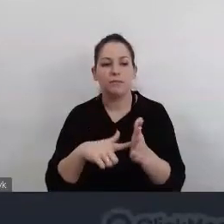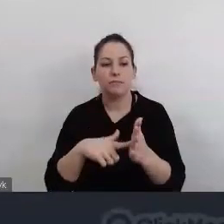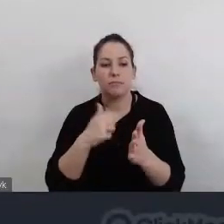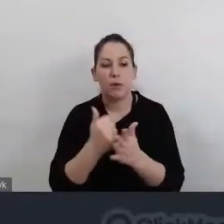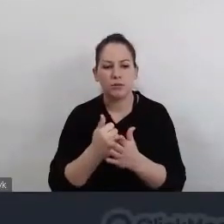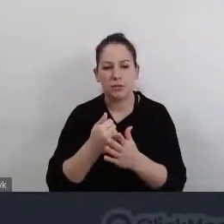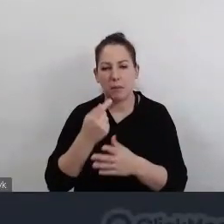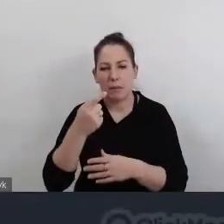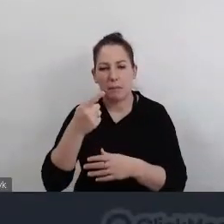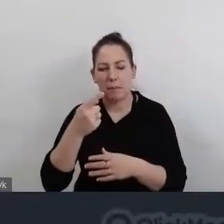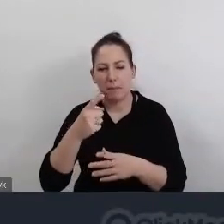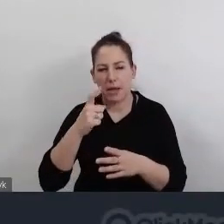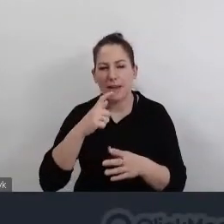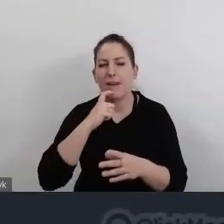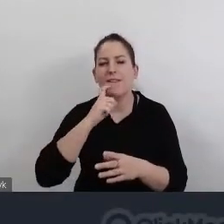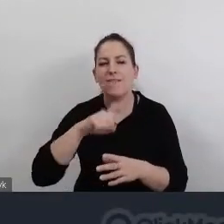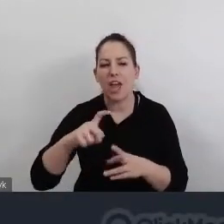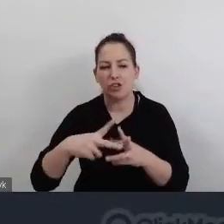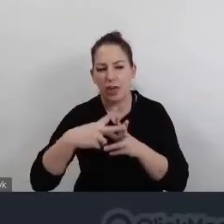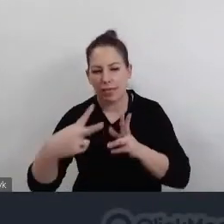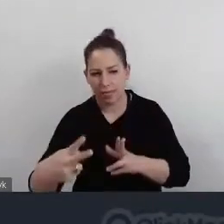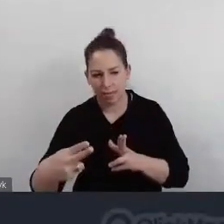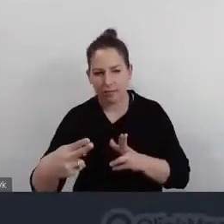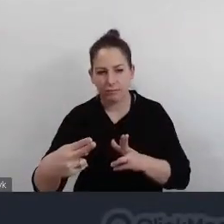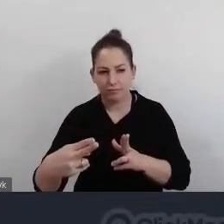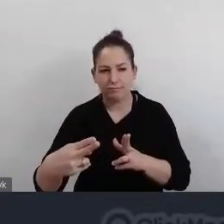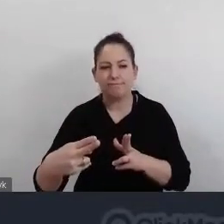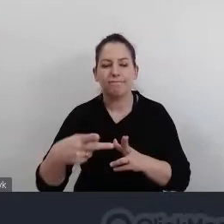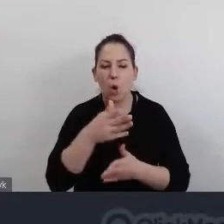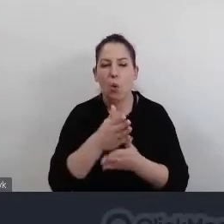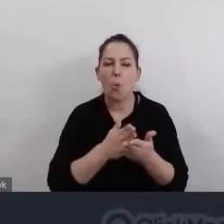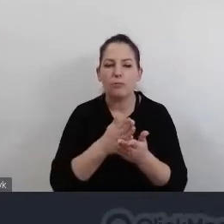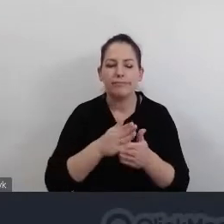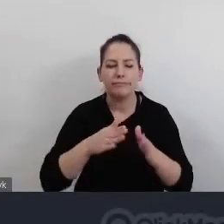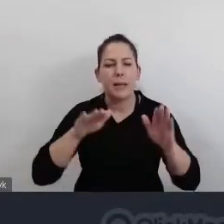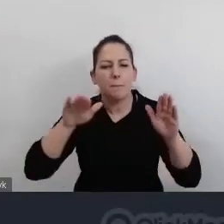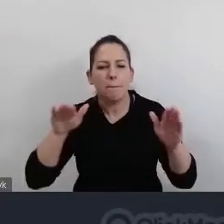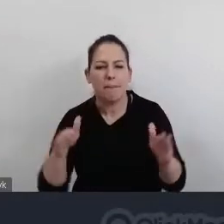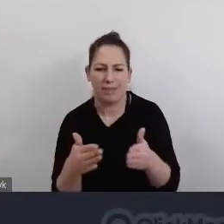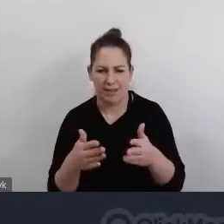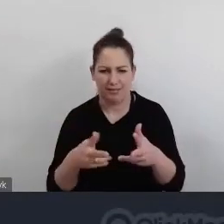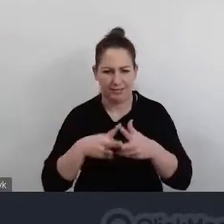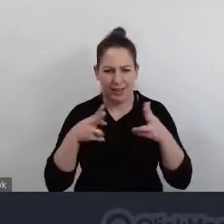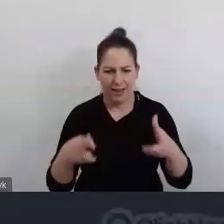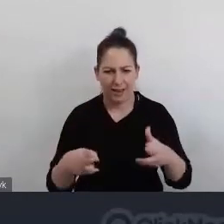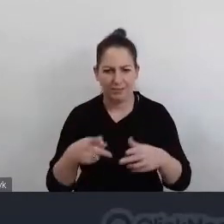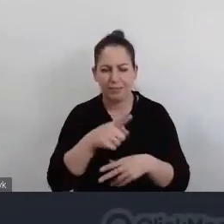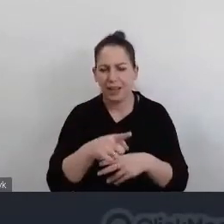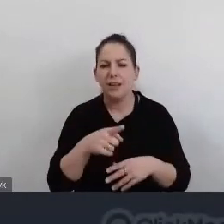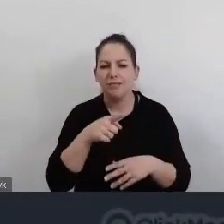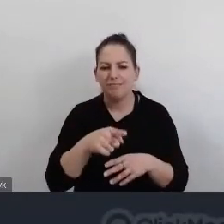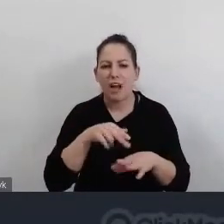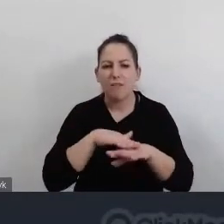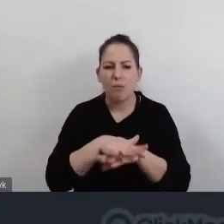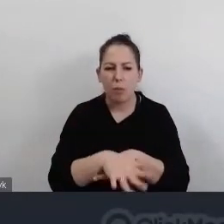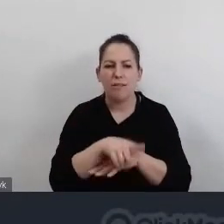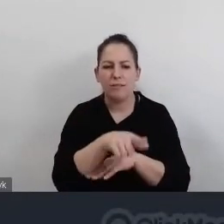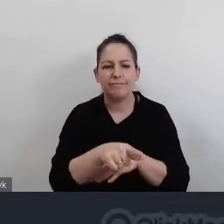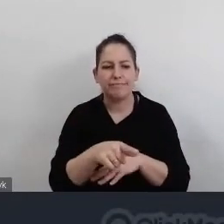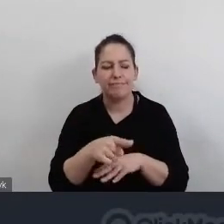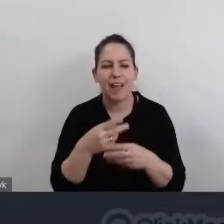miesiąca kwietnia, te usługi były w ograniczonym zakresie i to najbardziej zarzutowało na